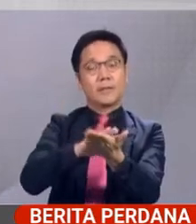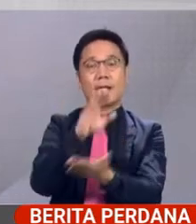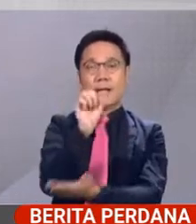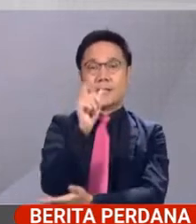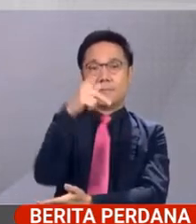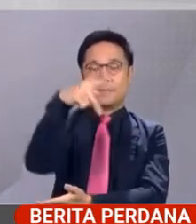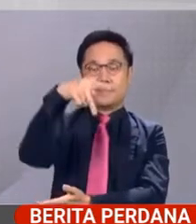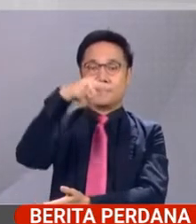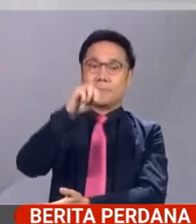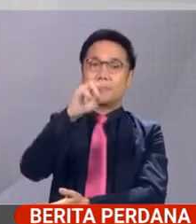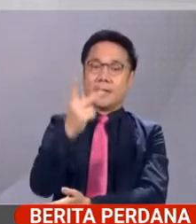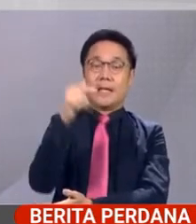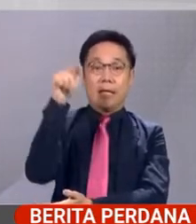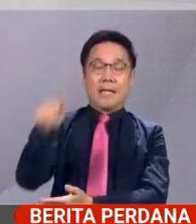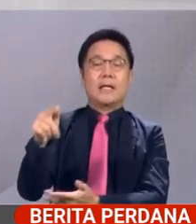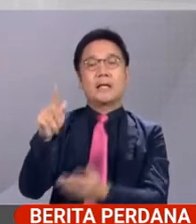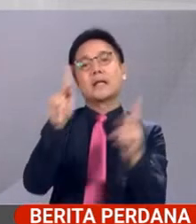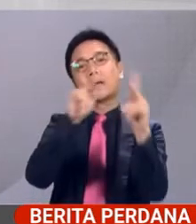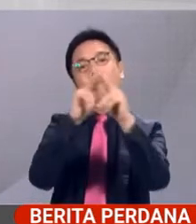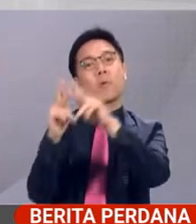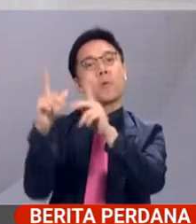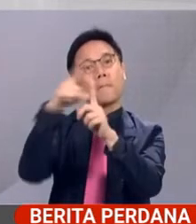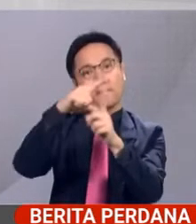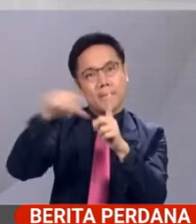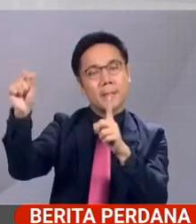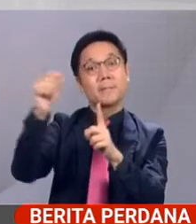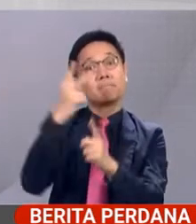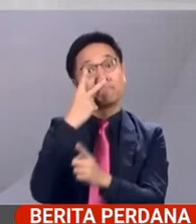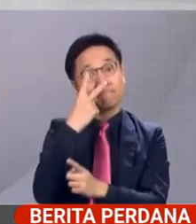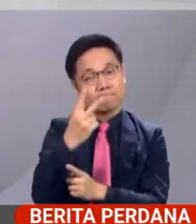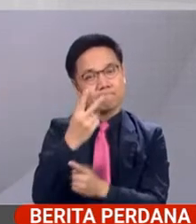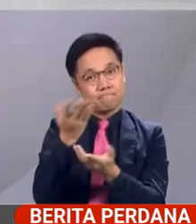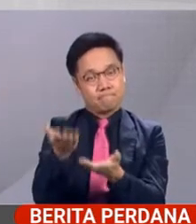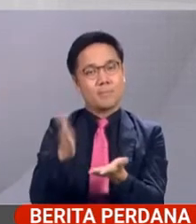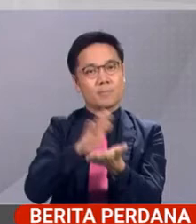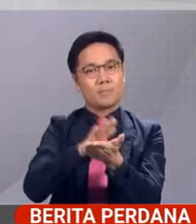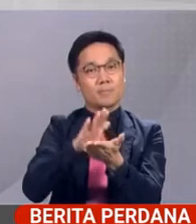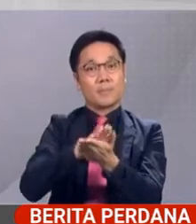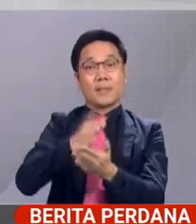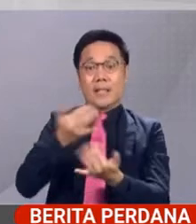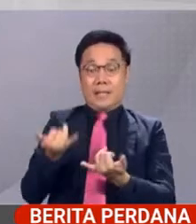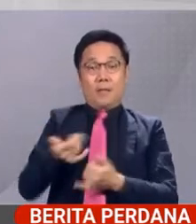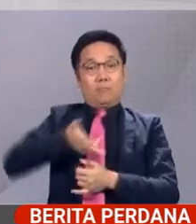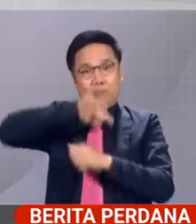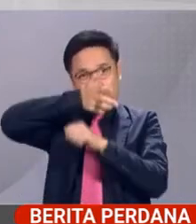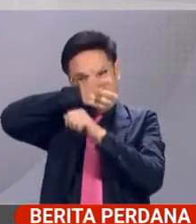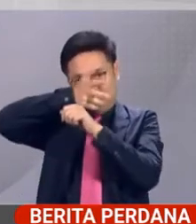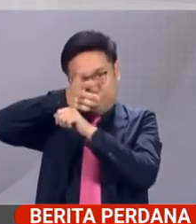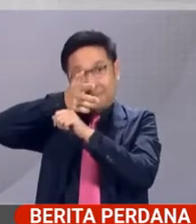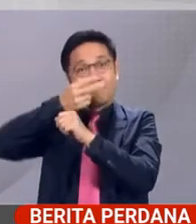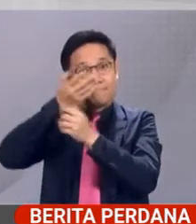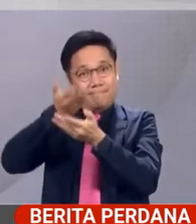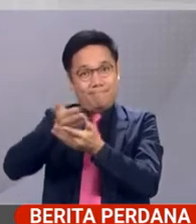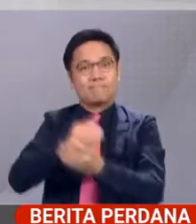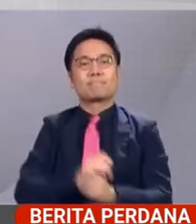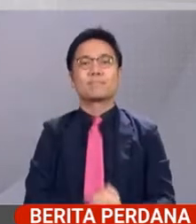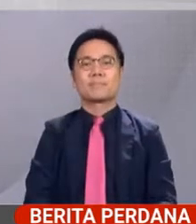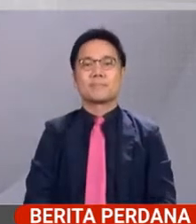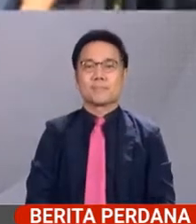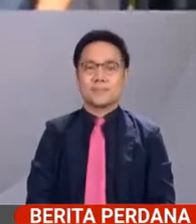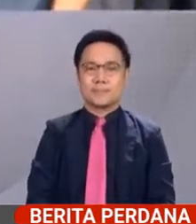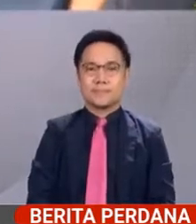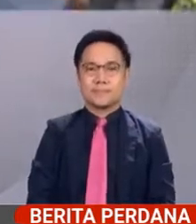Datuk Lokman Kampung Pandan Kuala Lumpur. Wartawan Farhana Azwani Ismail punya butirannya.